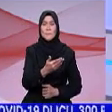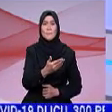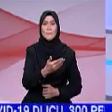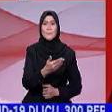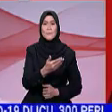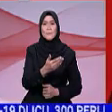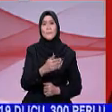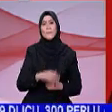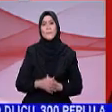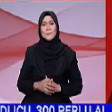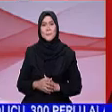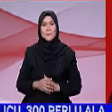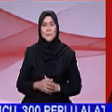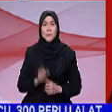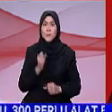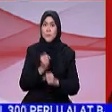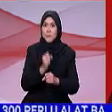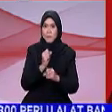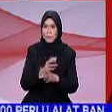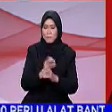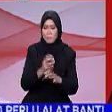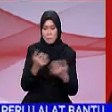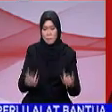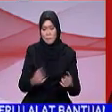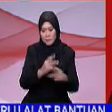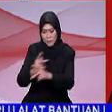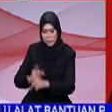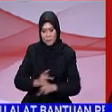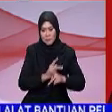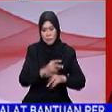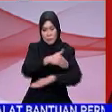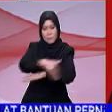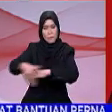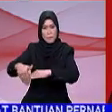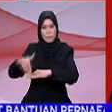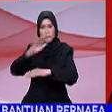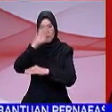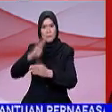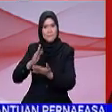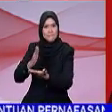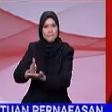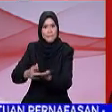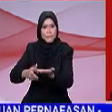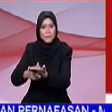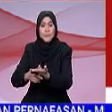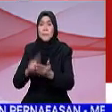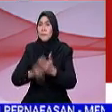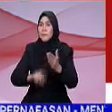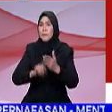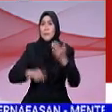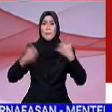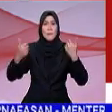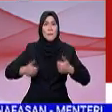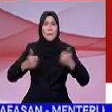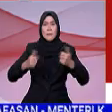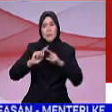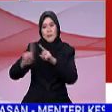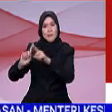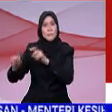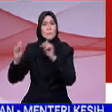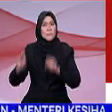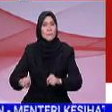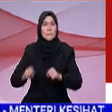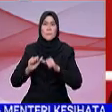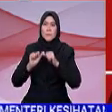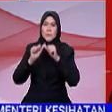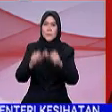setugas di Angkasa Puri. Tugas mengawal sepadan negara tidak pernah terhenti. Walau apapun perayaan, wira negara terus melaksanakan